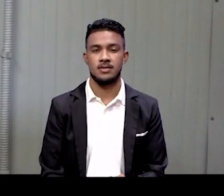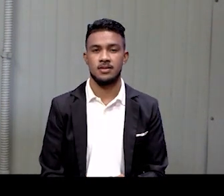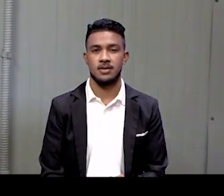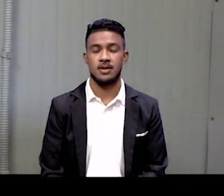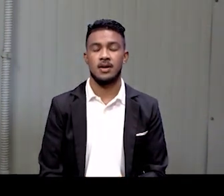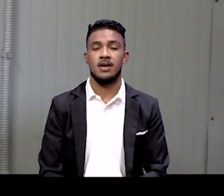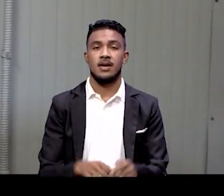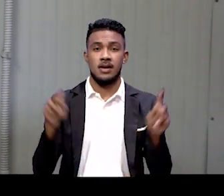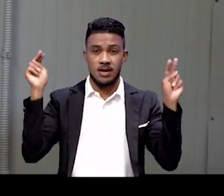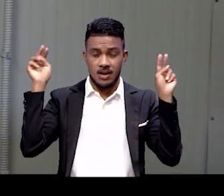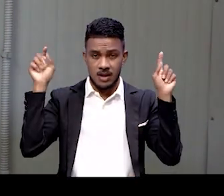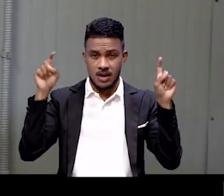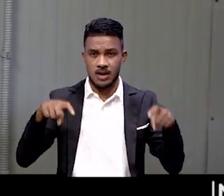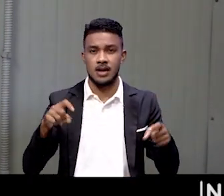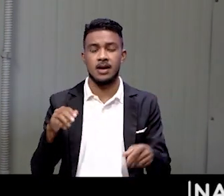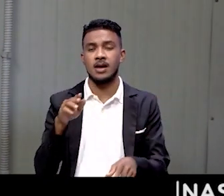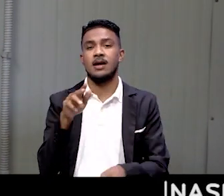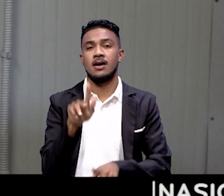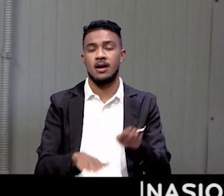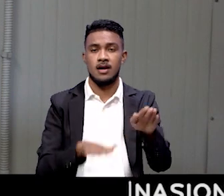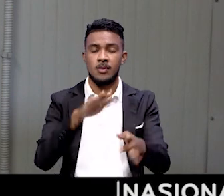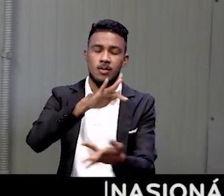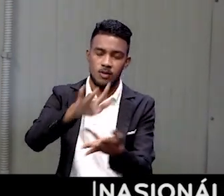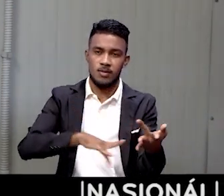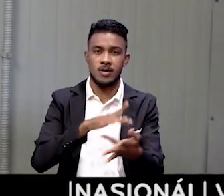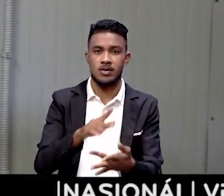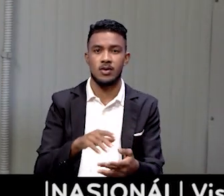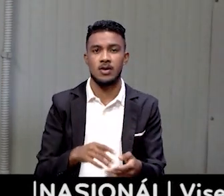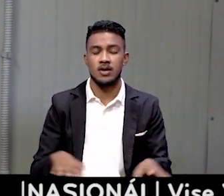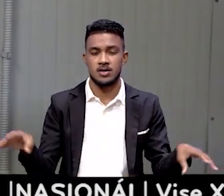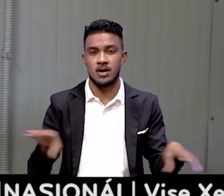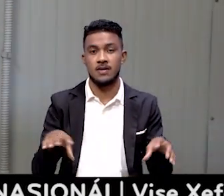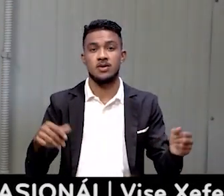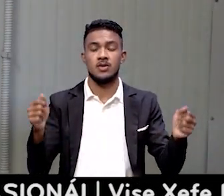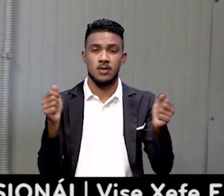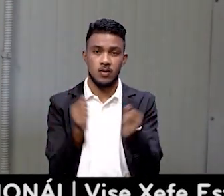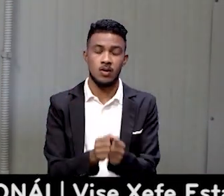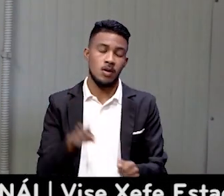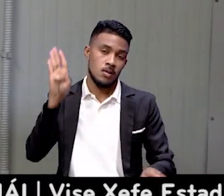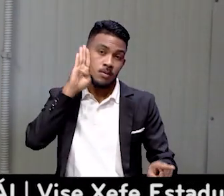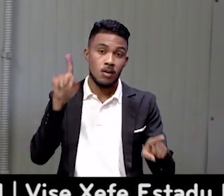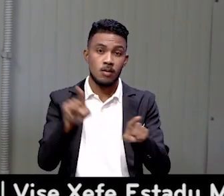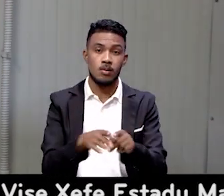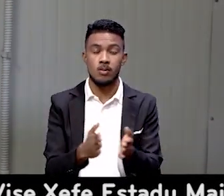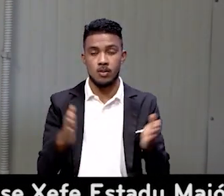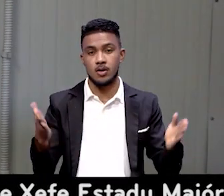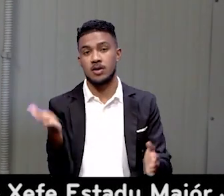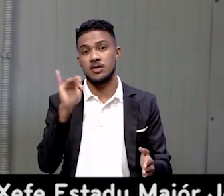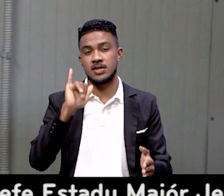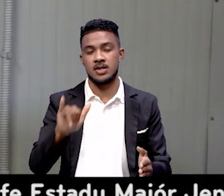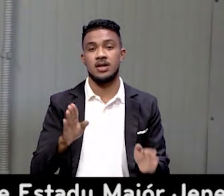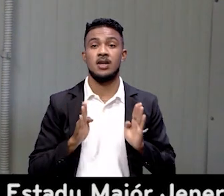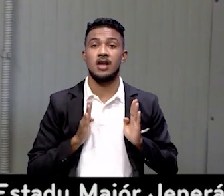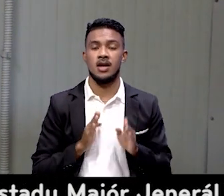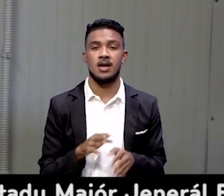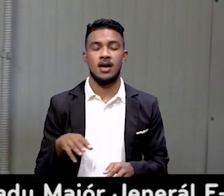Tingki lawa la mai korena o itania mambo cira korena ho hane